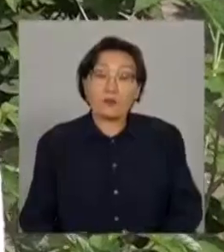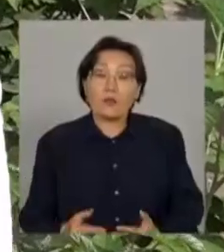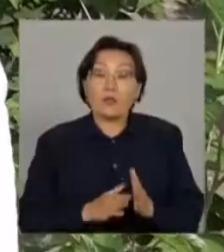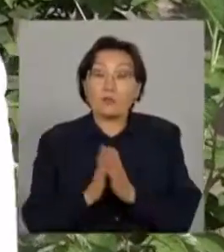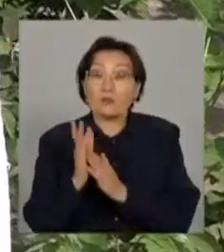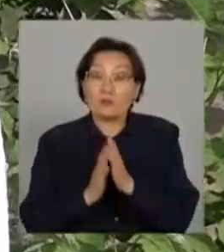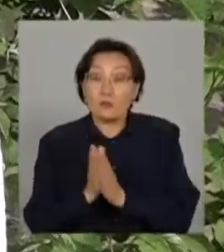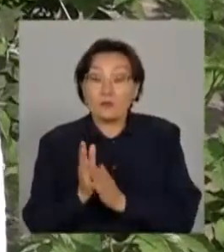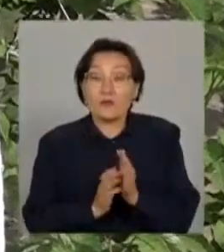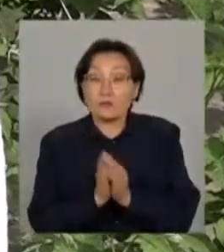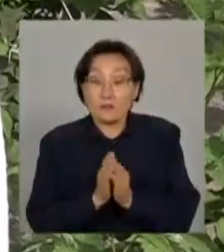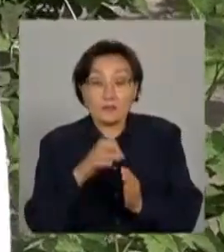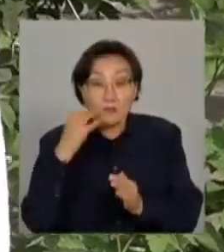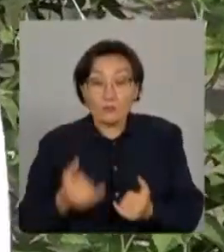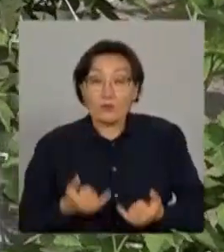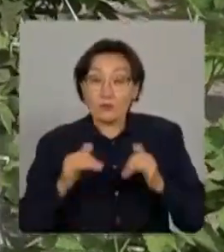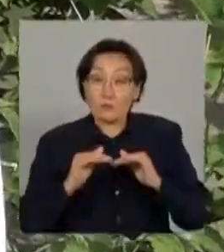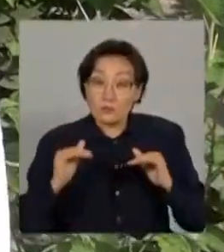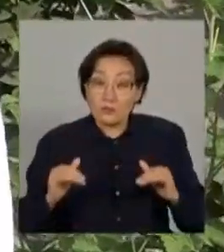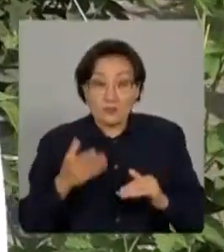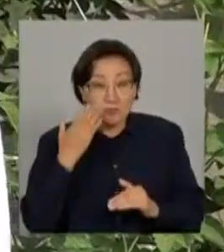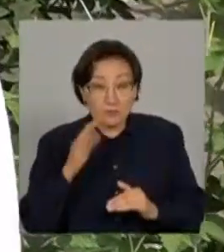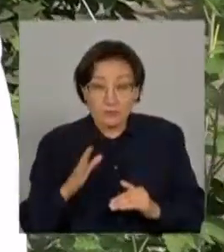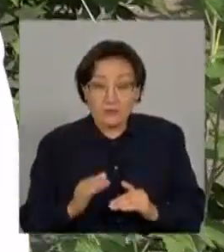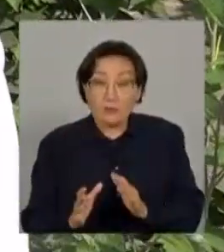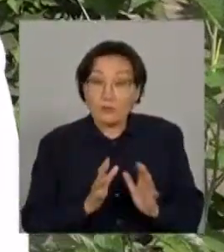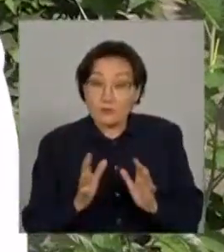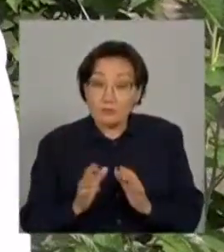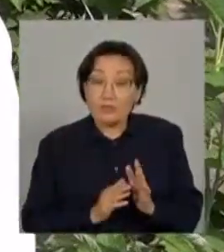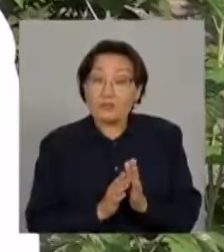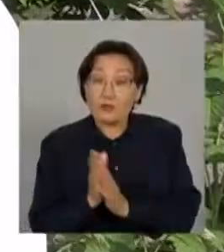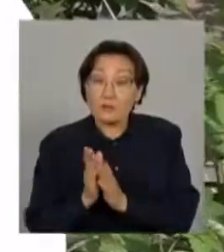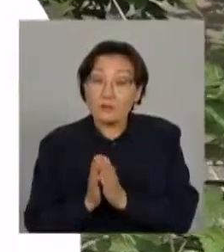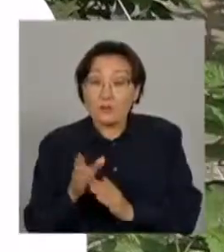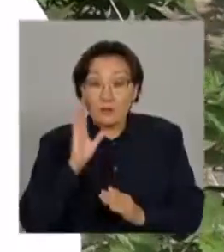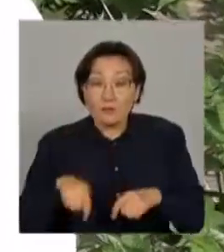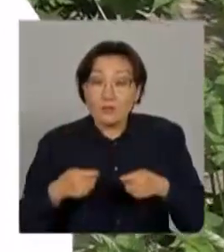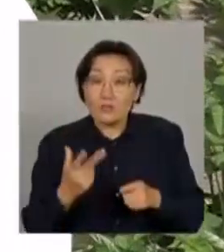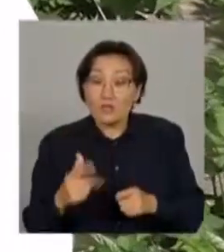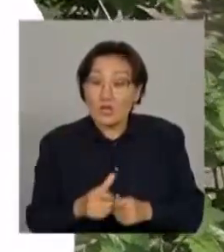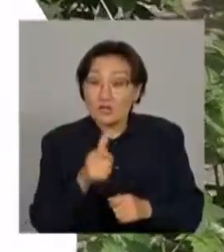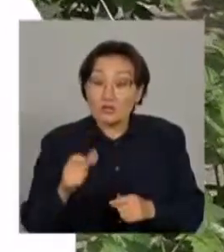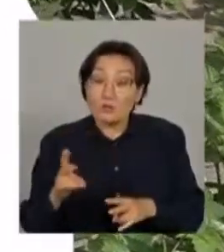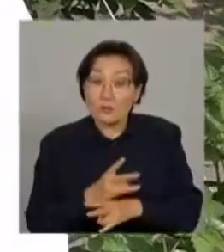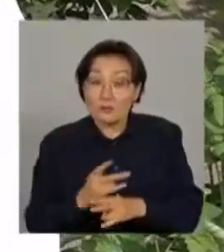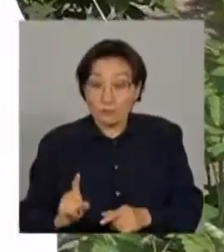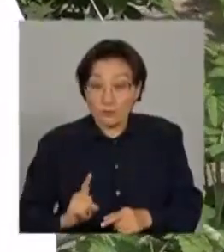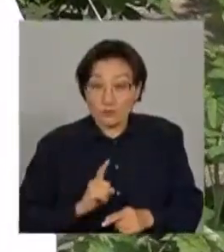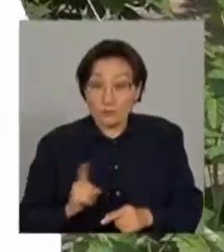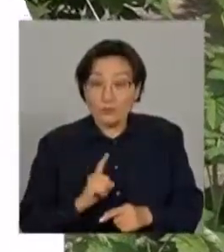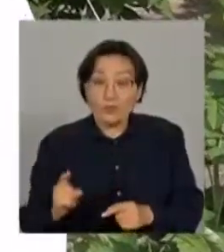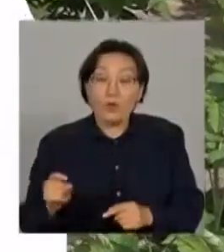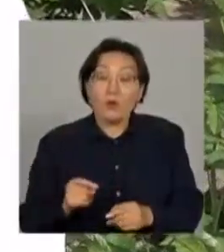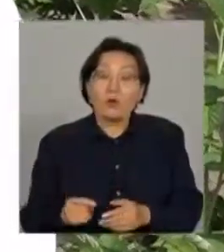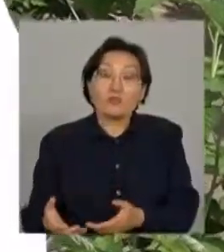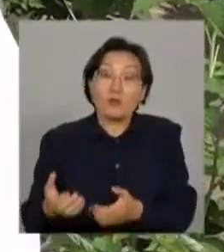Выращиваем фрукты и овощи для своих детей. Скажу вам, нелегко у нас ухаживать за огородом. Воду дают 3 часа ночи. Мы ждем это время, чтобы